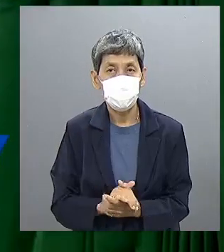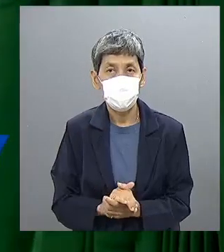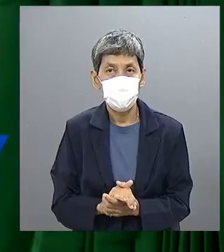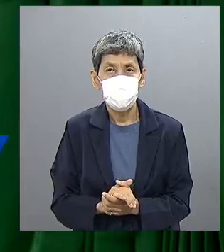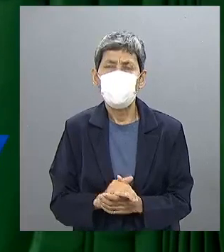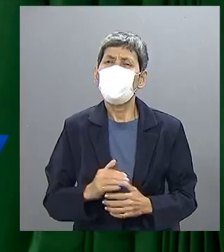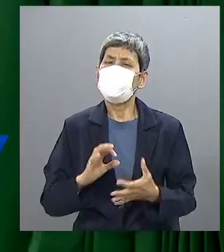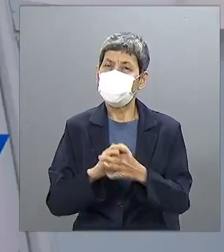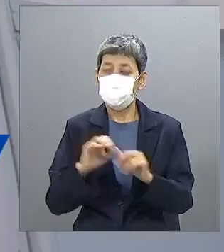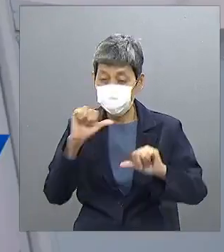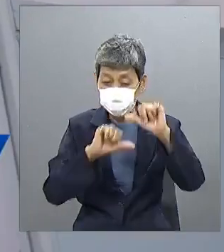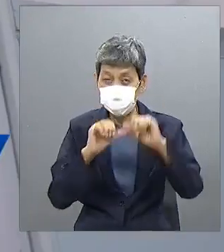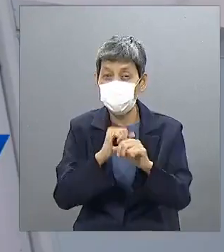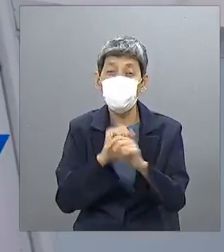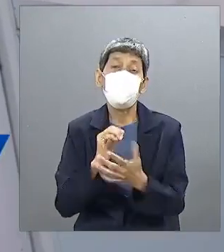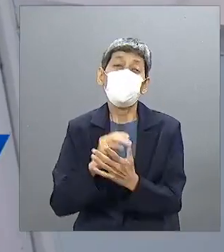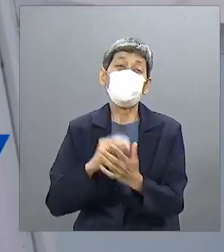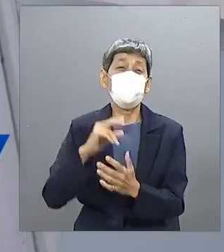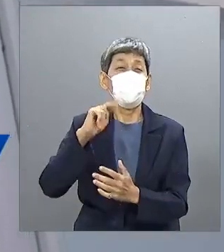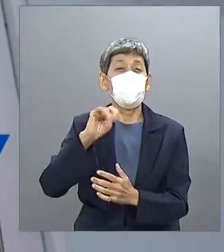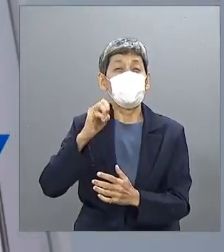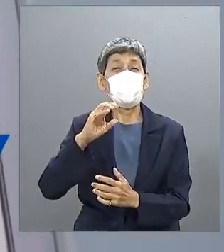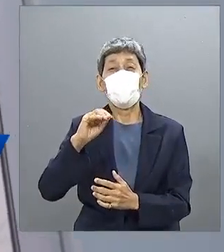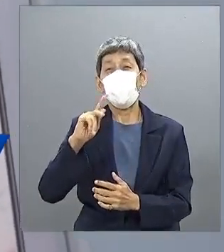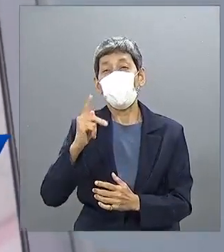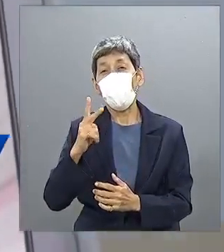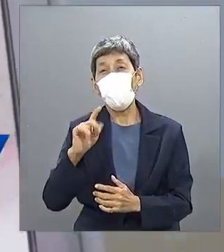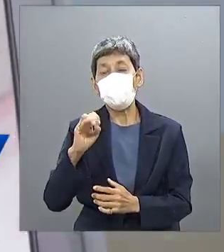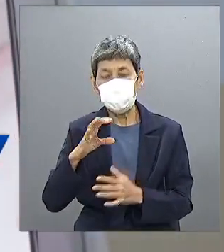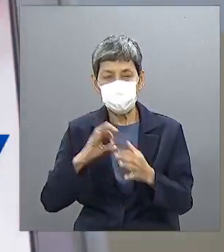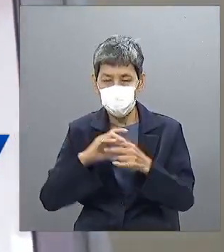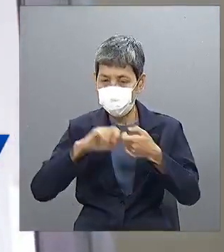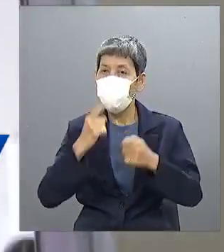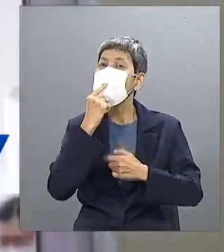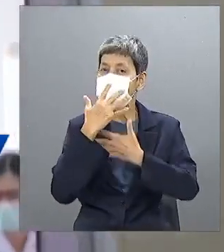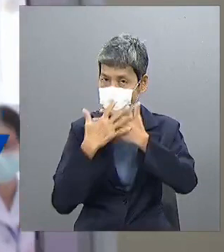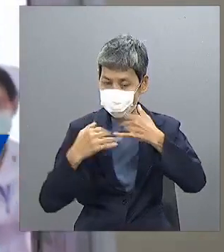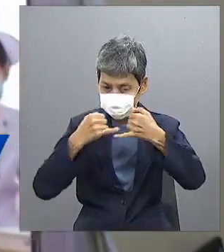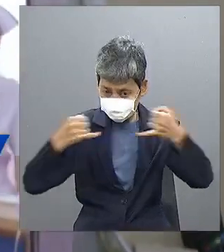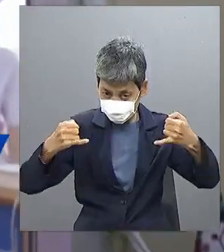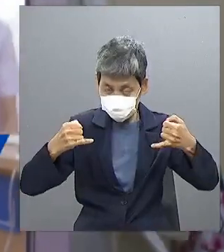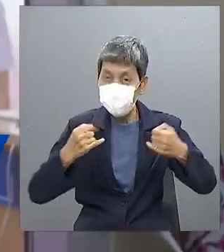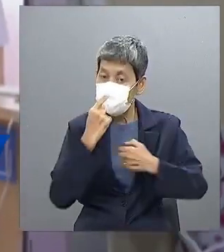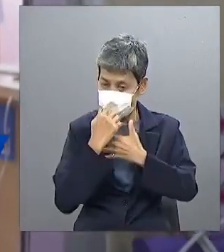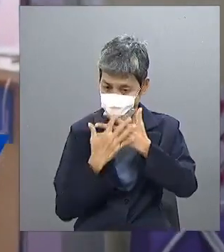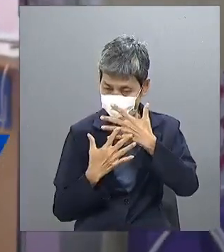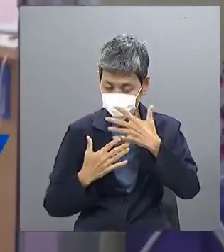สารที่ตีนนะครับมันจะส่งผลต่อเรื่องของระบบหลอดเลือดครับหลอดเลือดในร่างกายแล้วก็เรื่องของระบบ